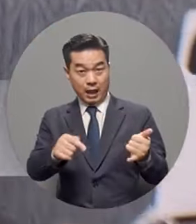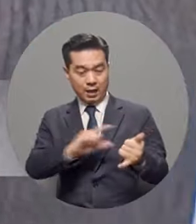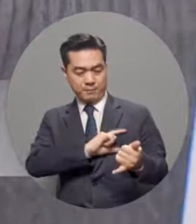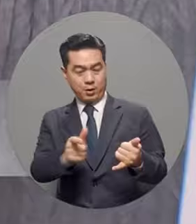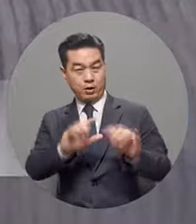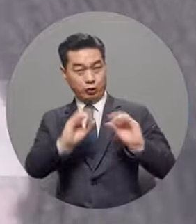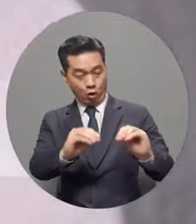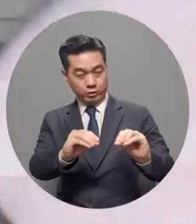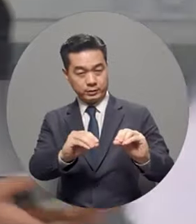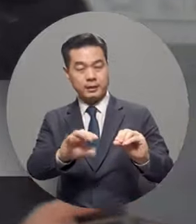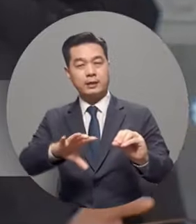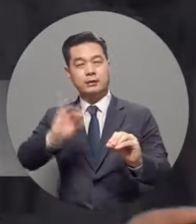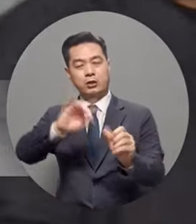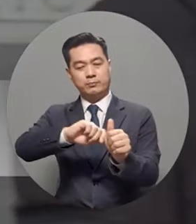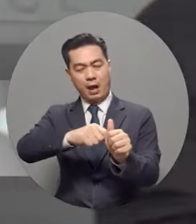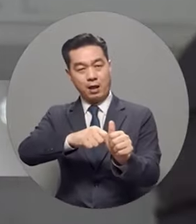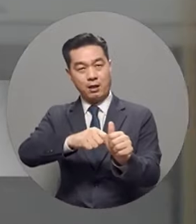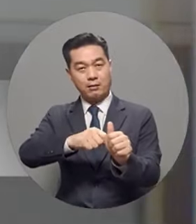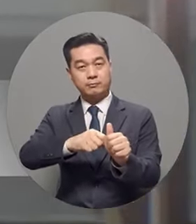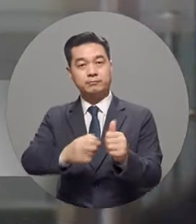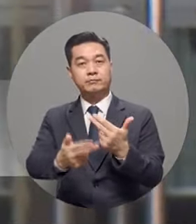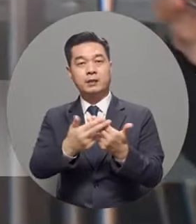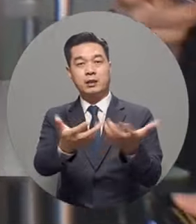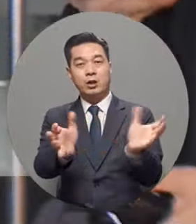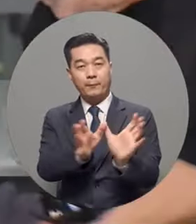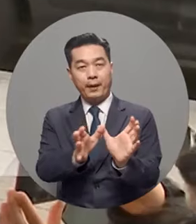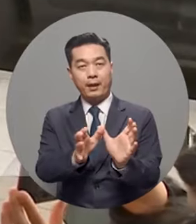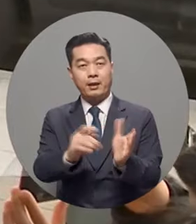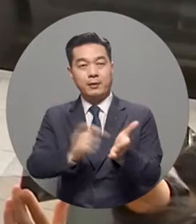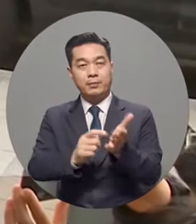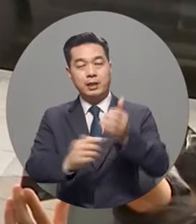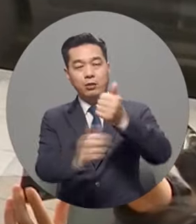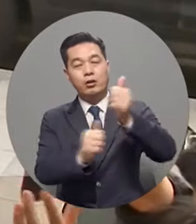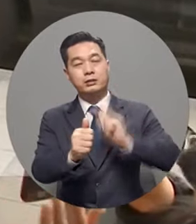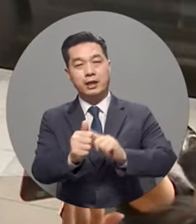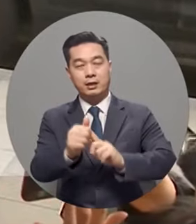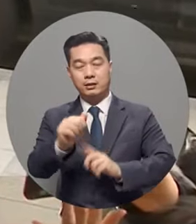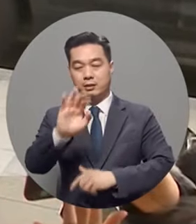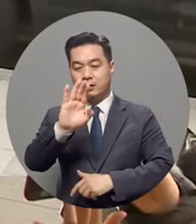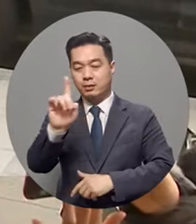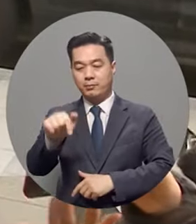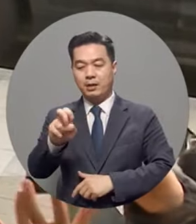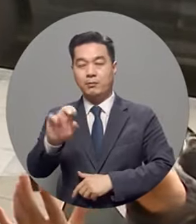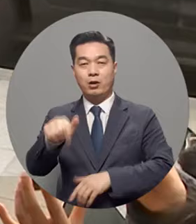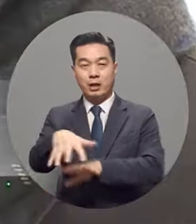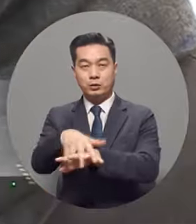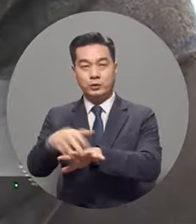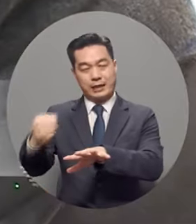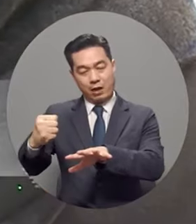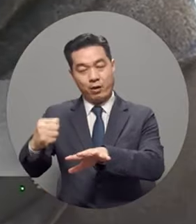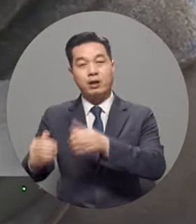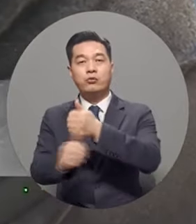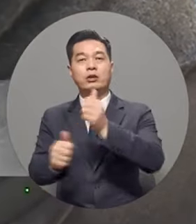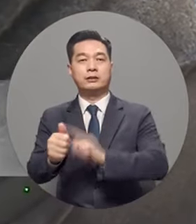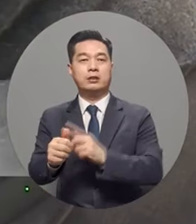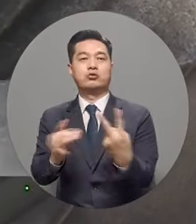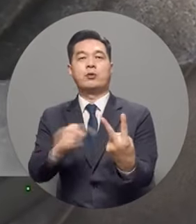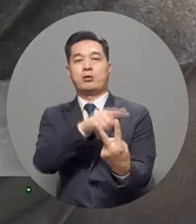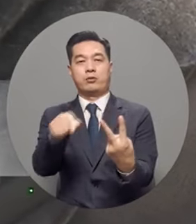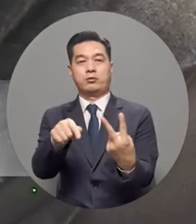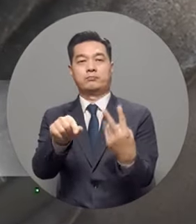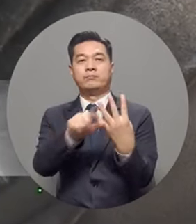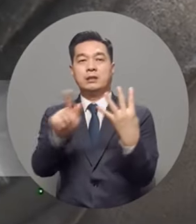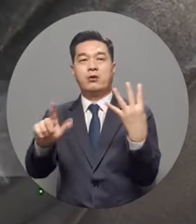내렸습니다 대상은 의사협회의 김태구 비대위원장과 박명아 조직강화 위원장 등 두명인데 4월 15일부터